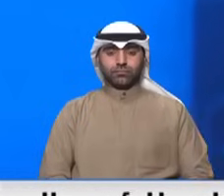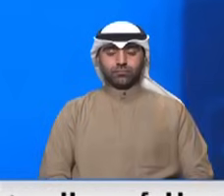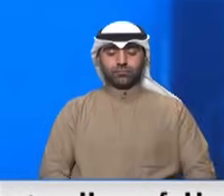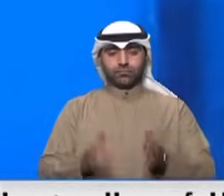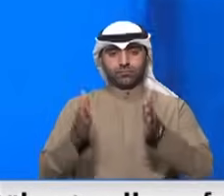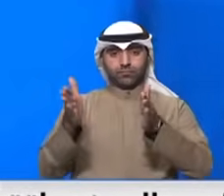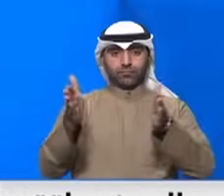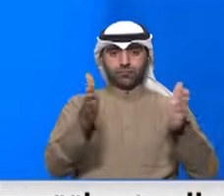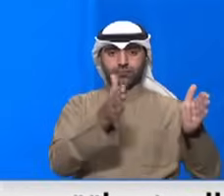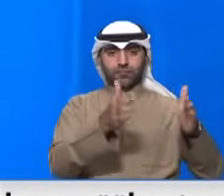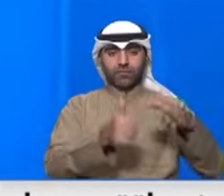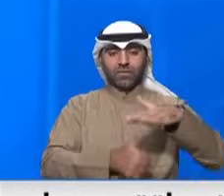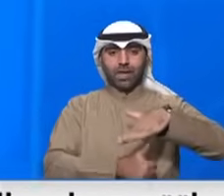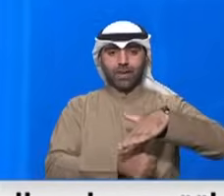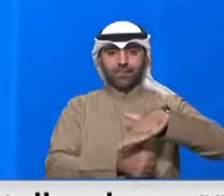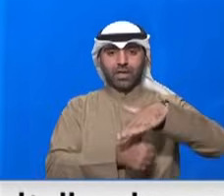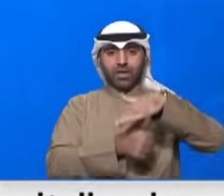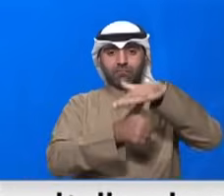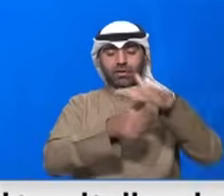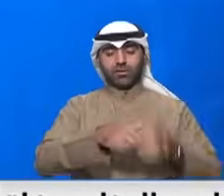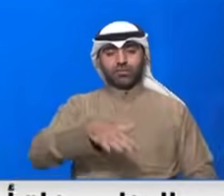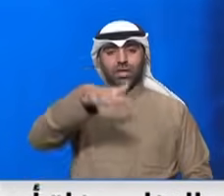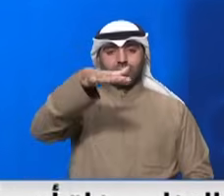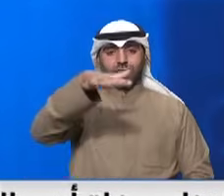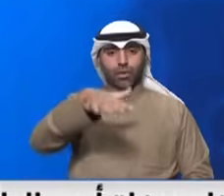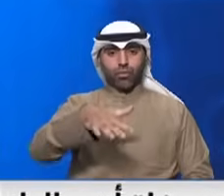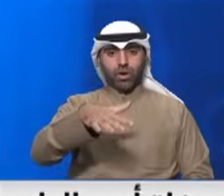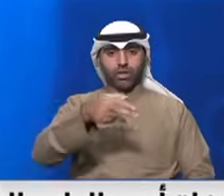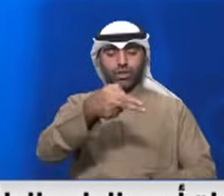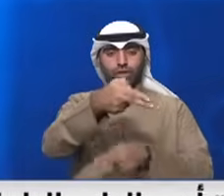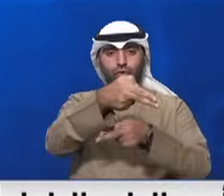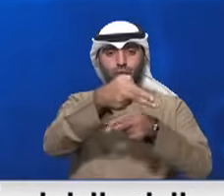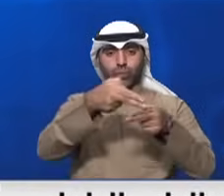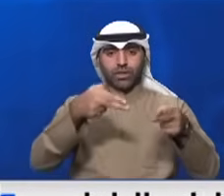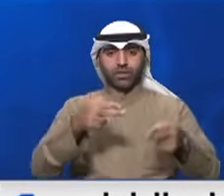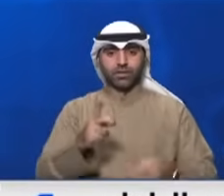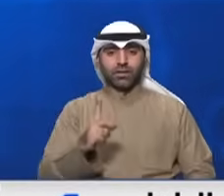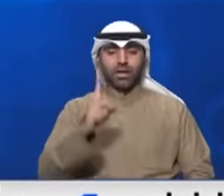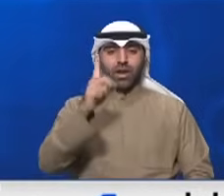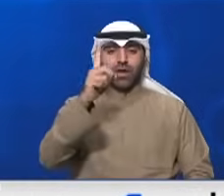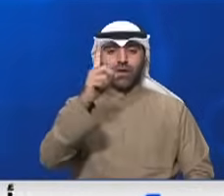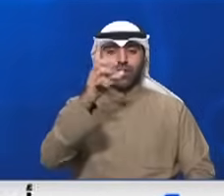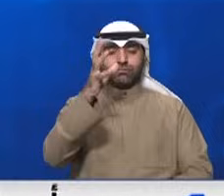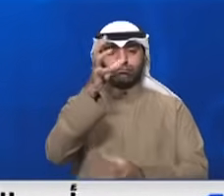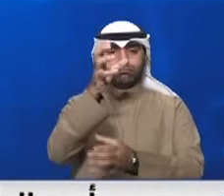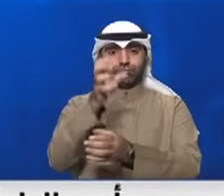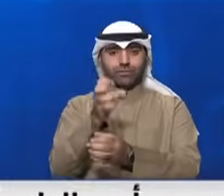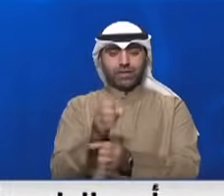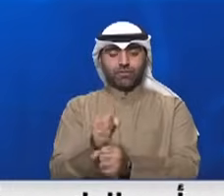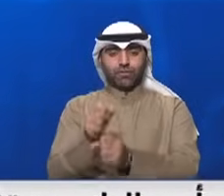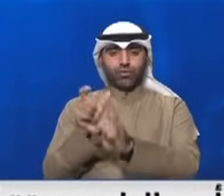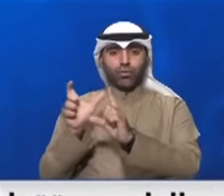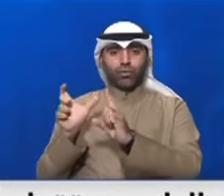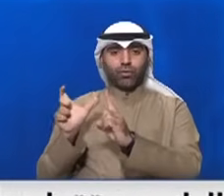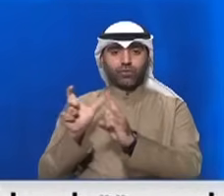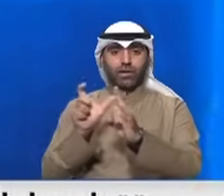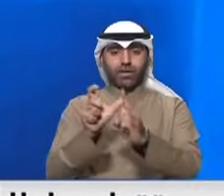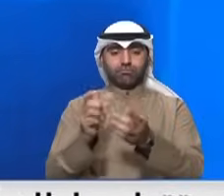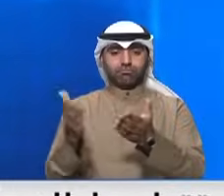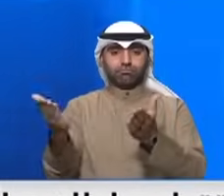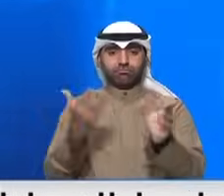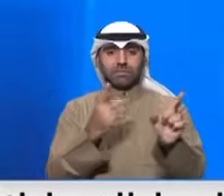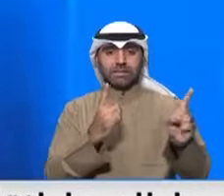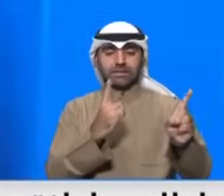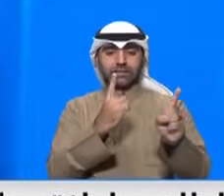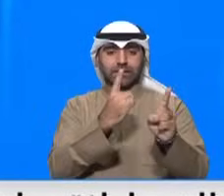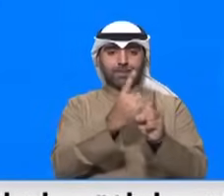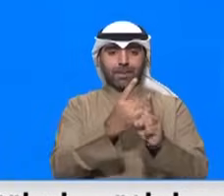استقبل حضره صاحب السمو امير البلاد الشيخ مشعل الاحمد الجابر الصباح حفظه الله ورعاه في المطار الاميري مساء اليوم معالي نائب وزير